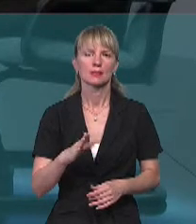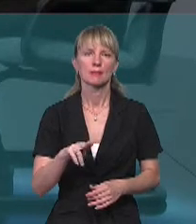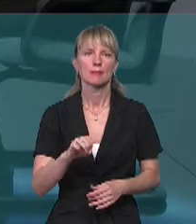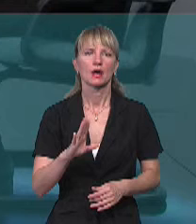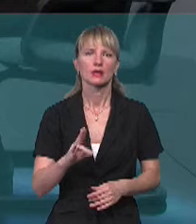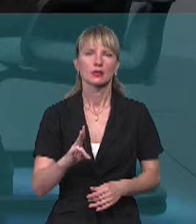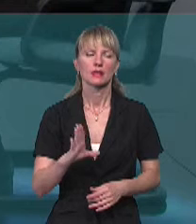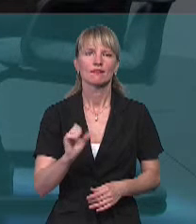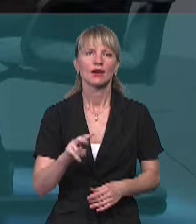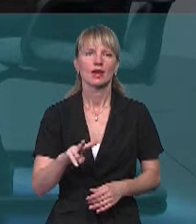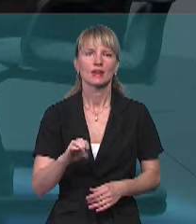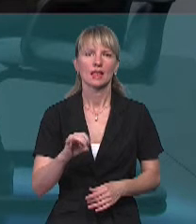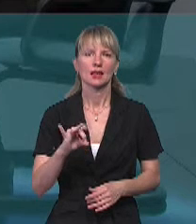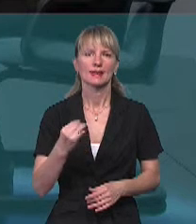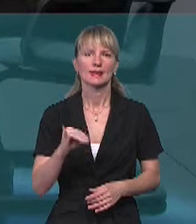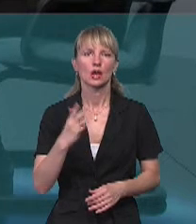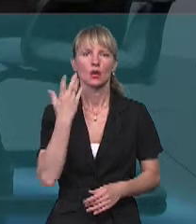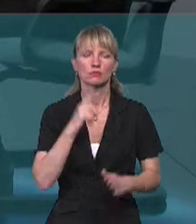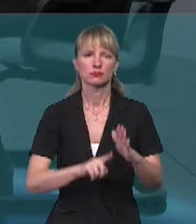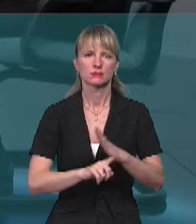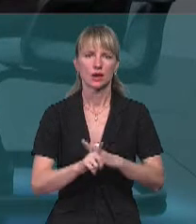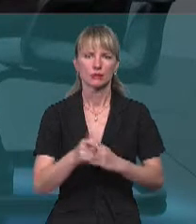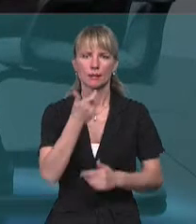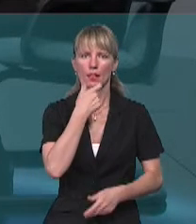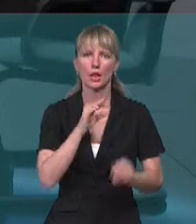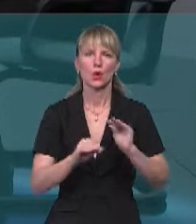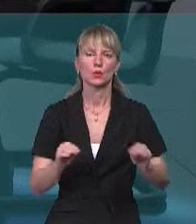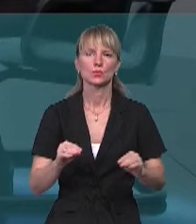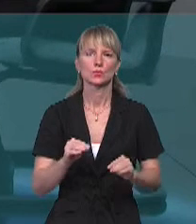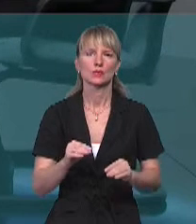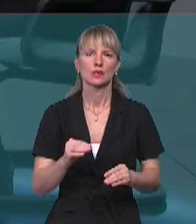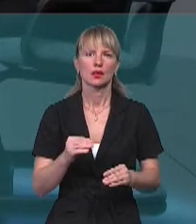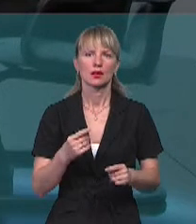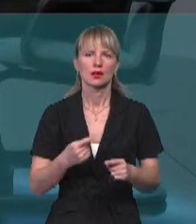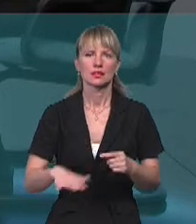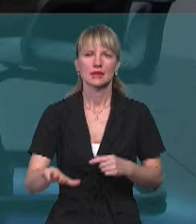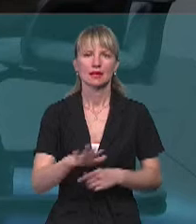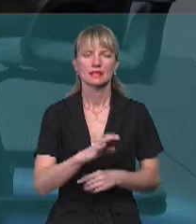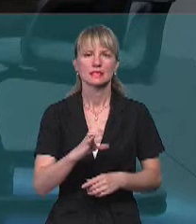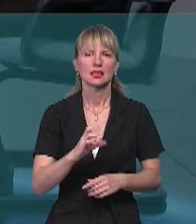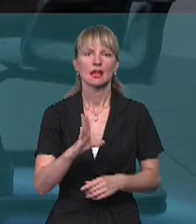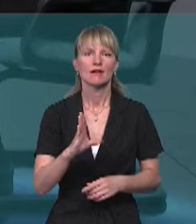Валерію, коли почнуться заходи із благоустрою скверу Піонерів?